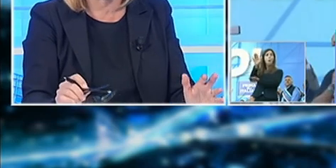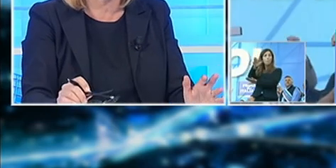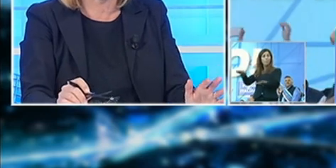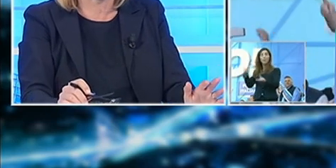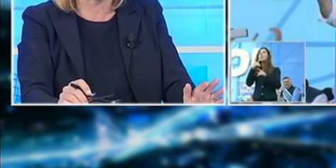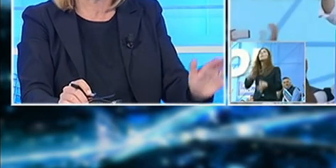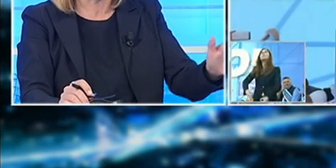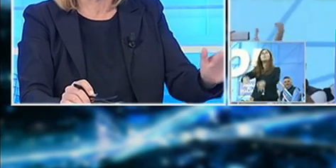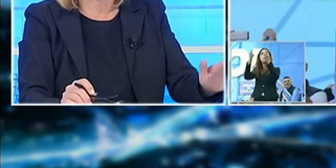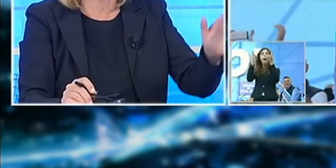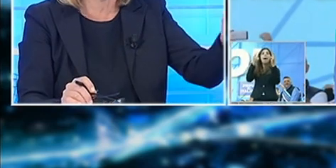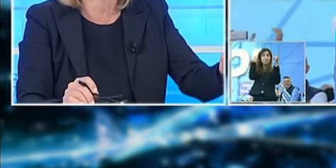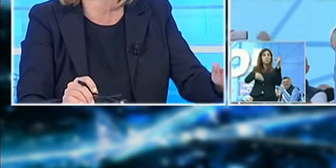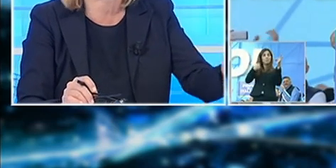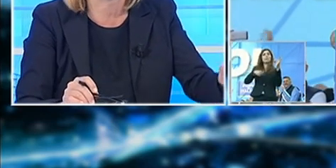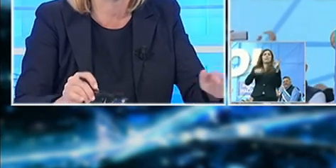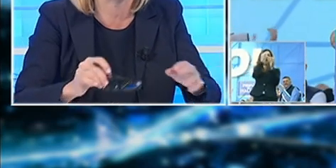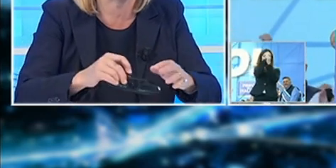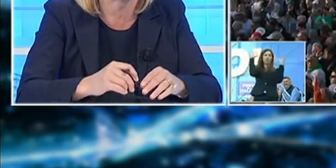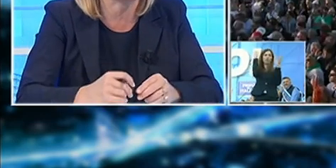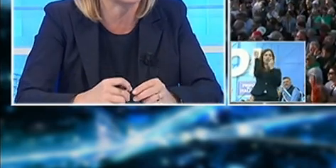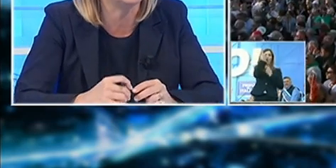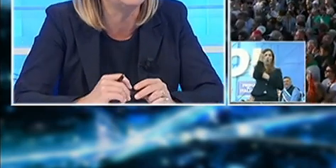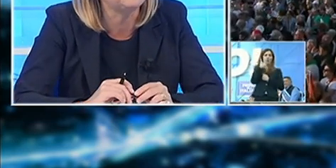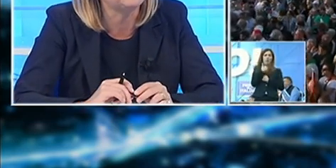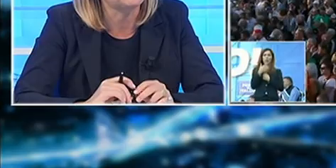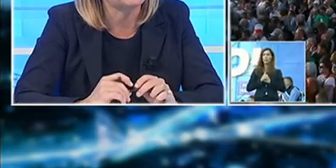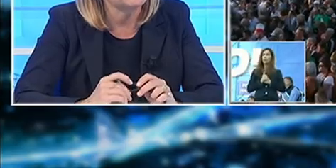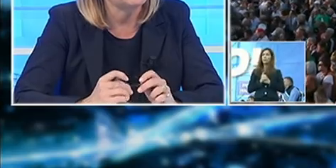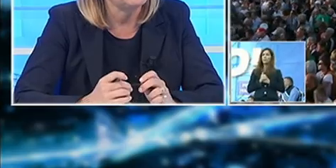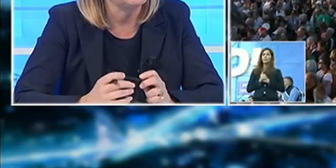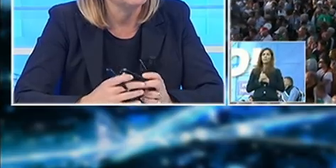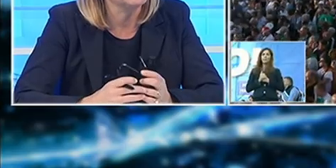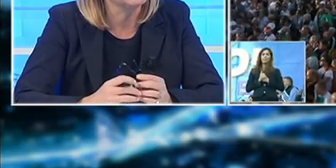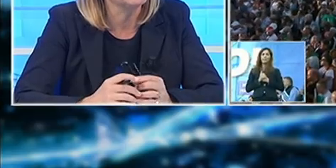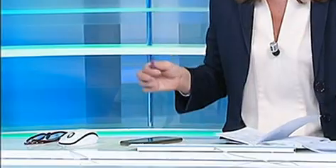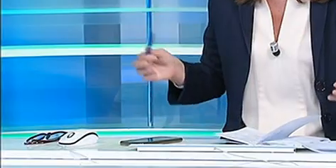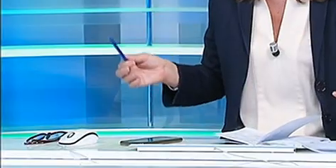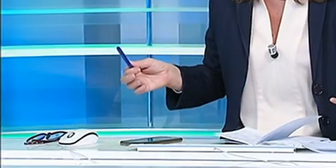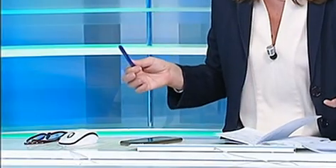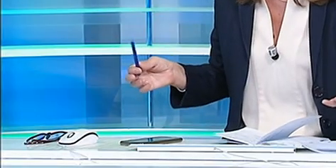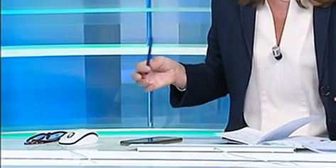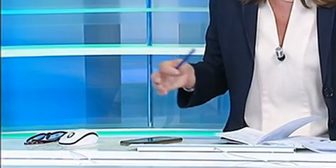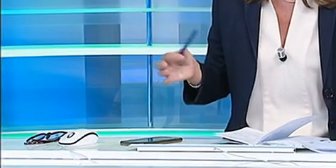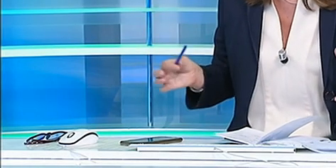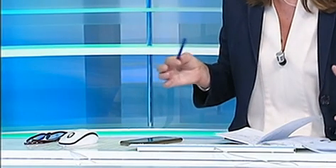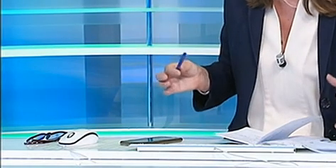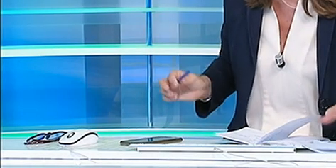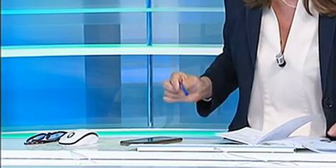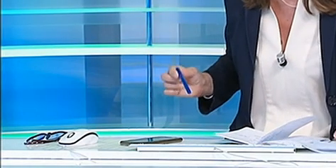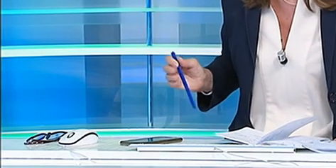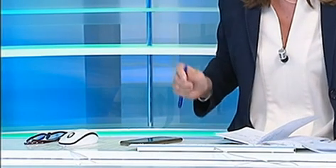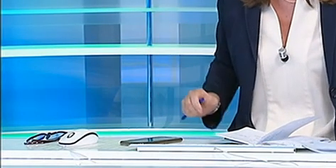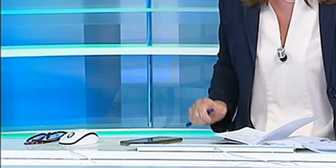modo per leccarsi le ferite del Papete, dell'8 agosto. O scegliere una stessa campagna elettorale anche in vista dell'Umbria, cioè